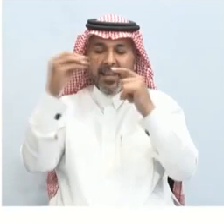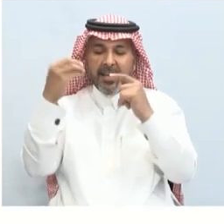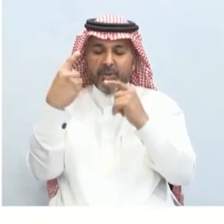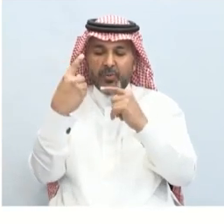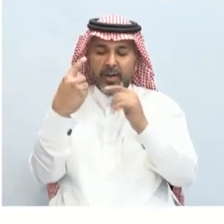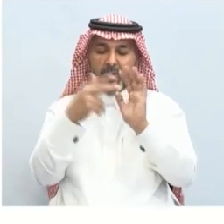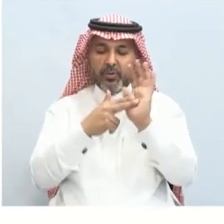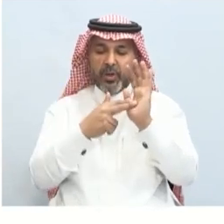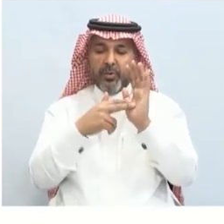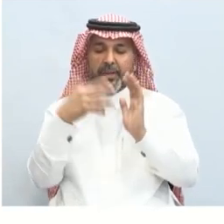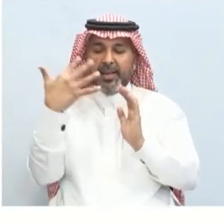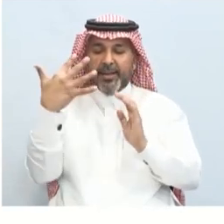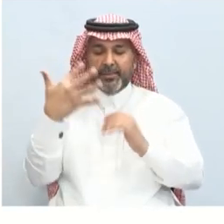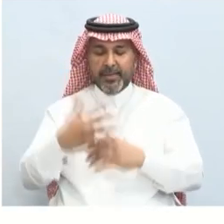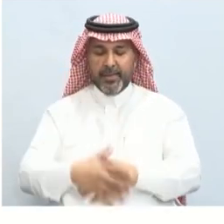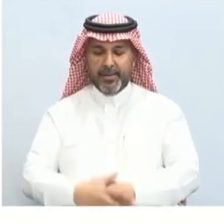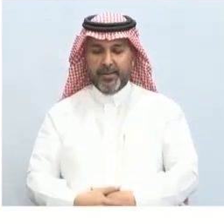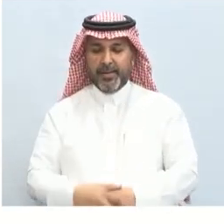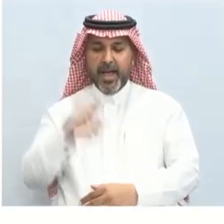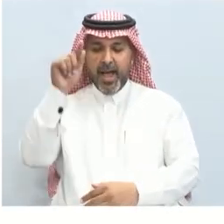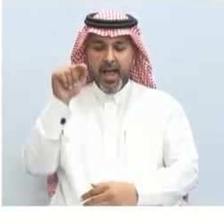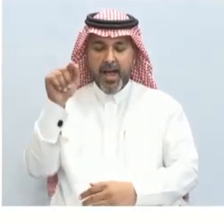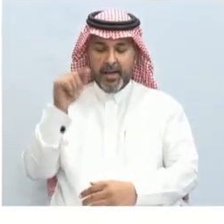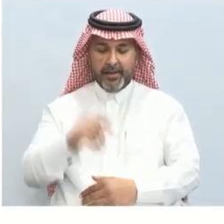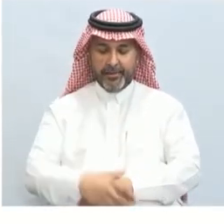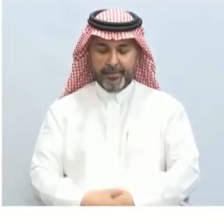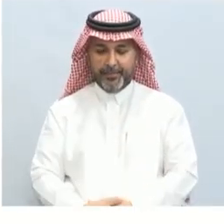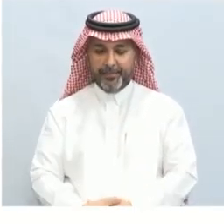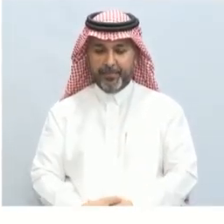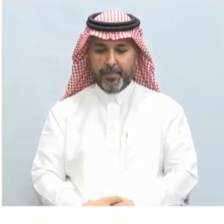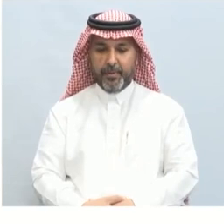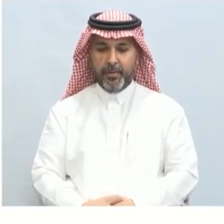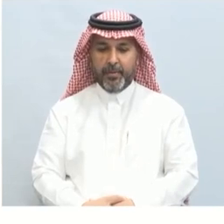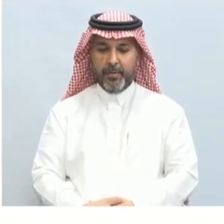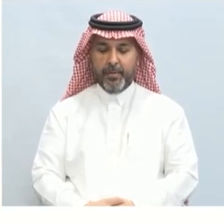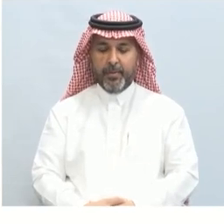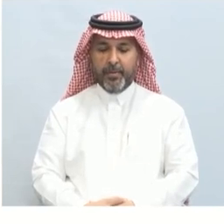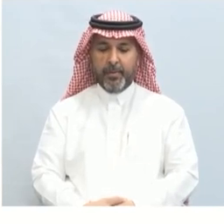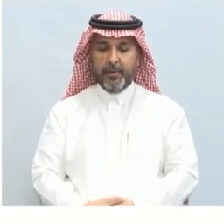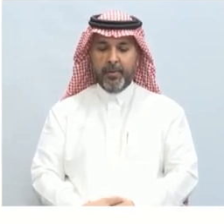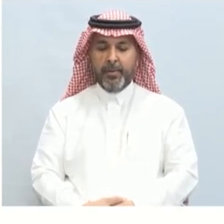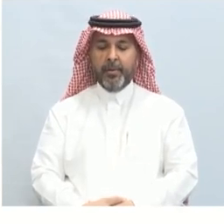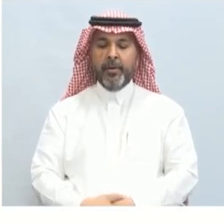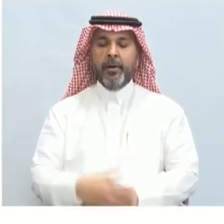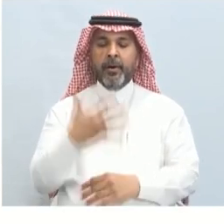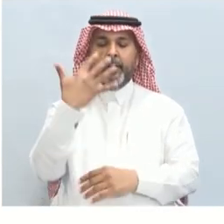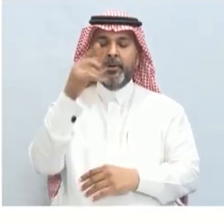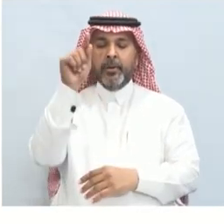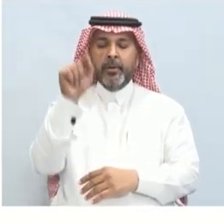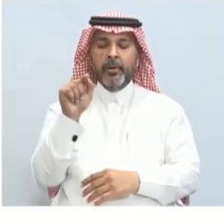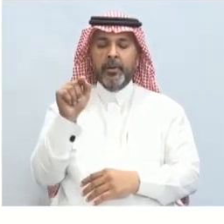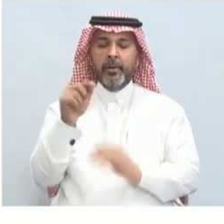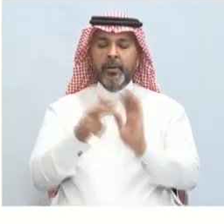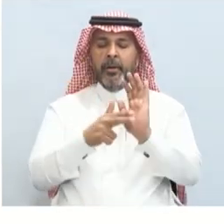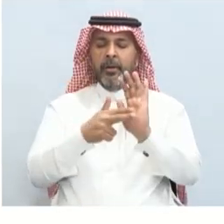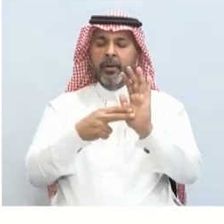العينه حيكون عدد العناصر هو عباره عن 6 ناص 1 فكتوريا 6 ناص 1 يعني كم يعني 5